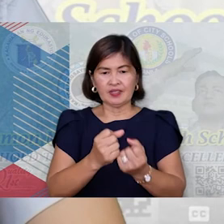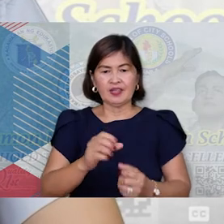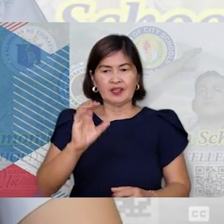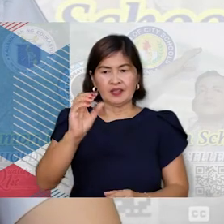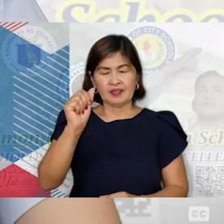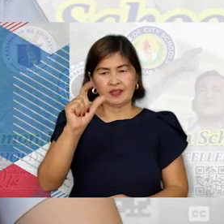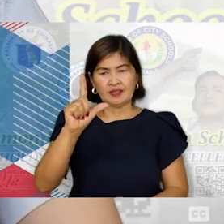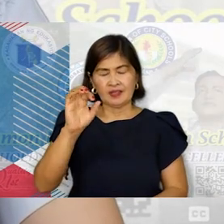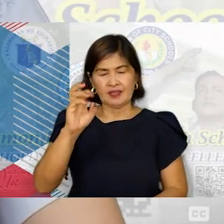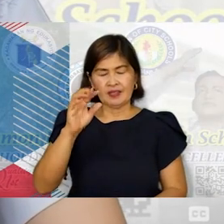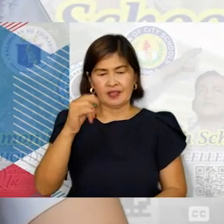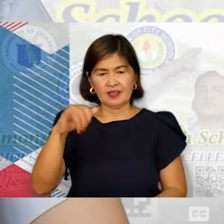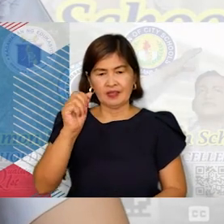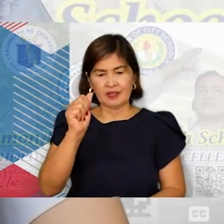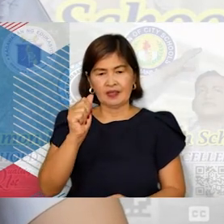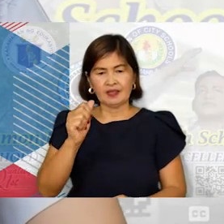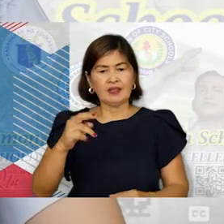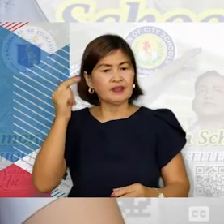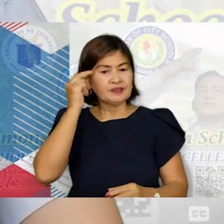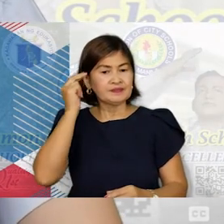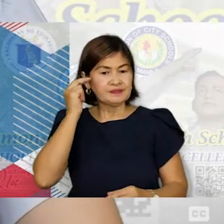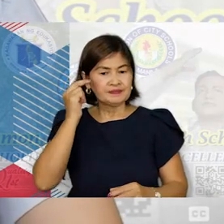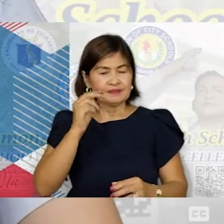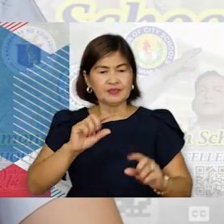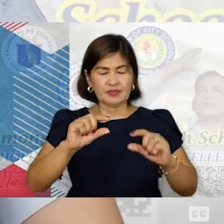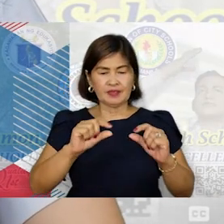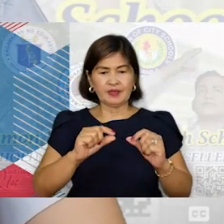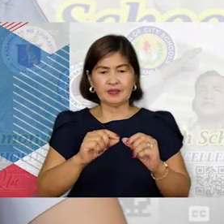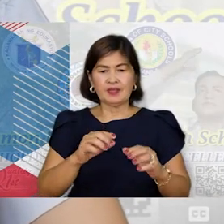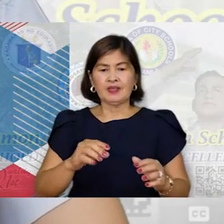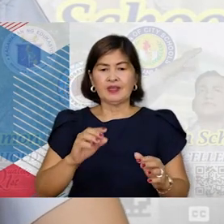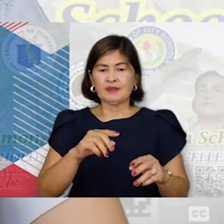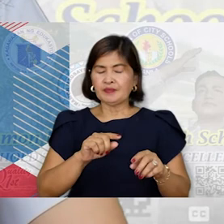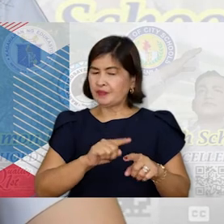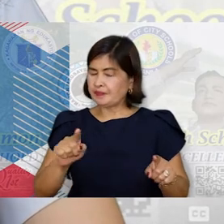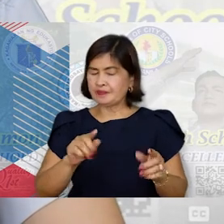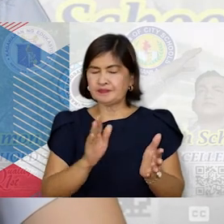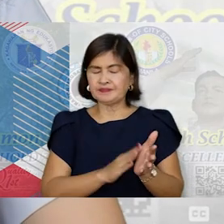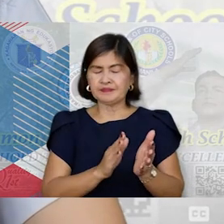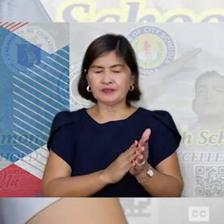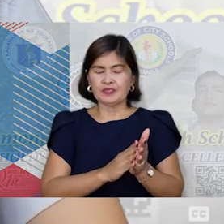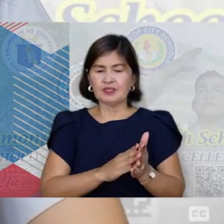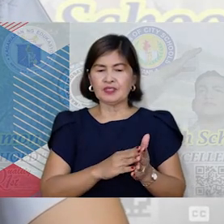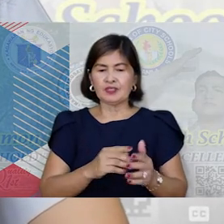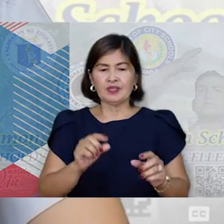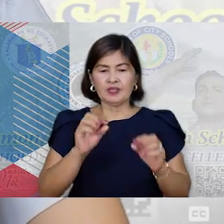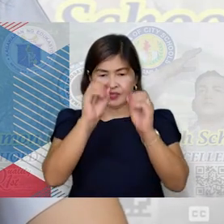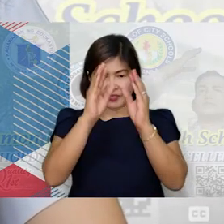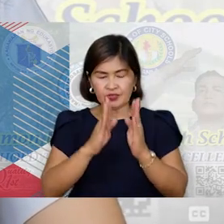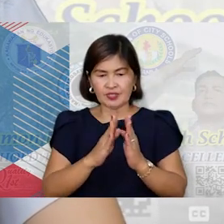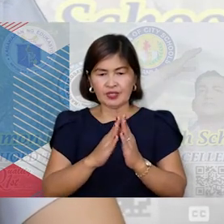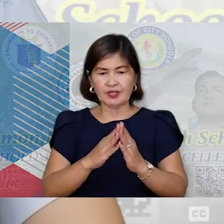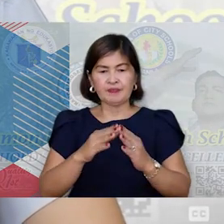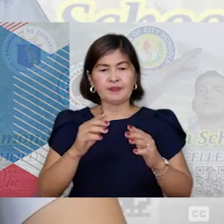Caleja, sa mga puno ng kagawaran, sa mga kawani ng paaralan, mga guro,